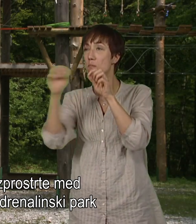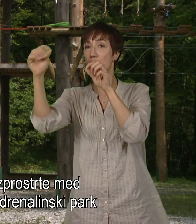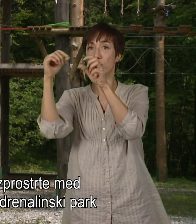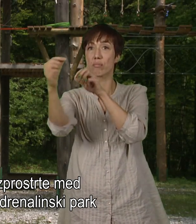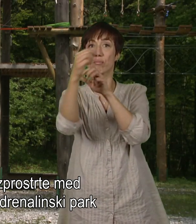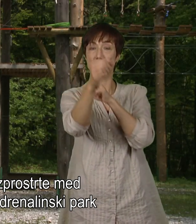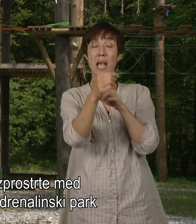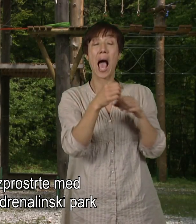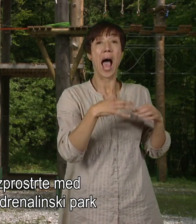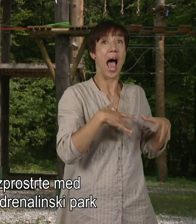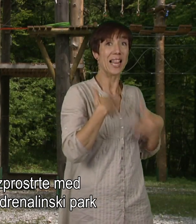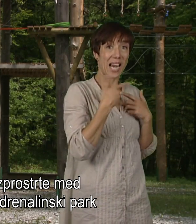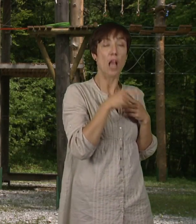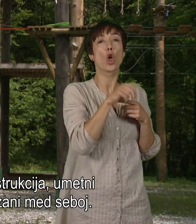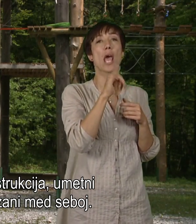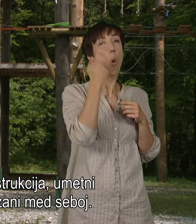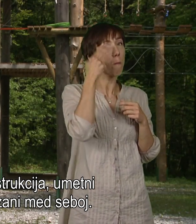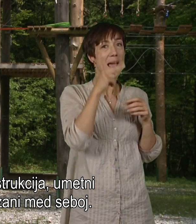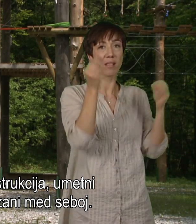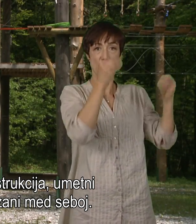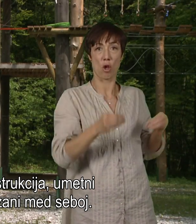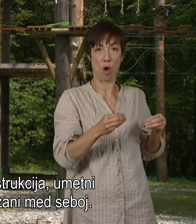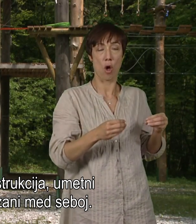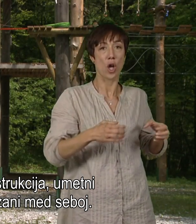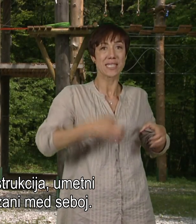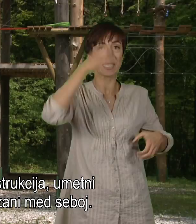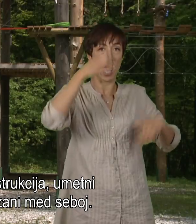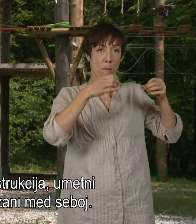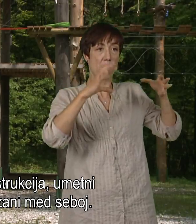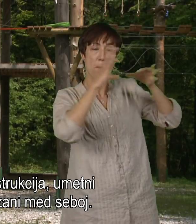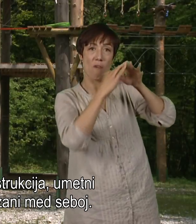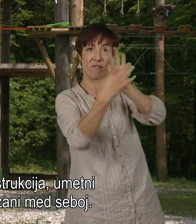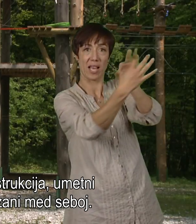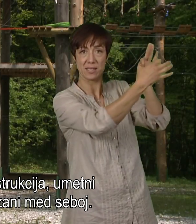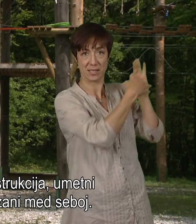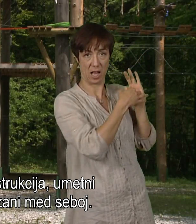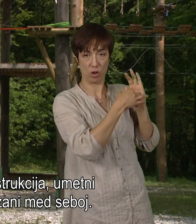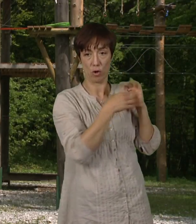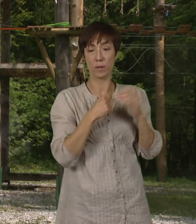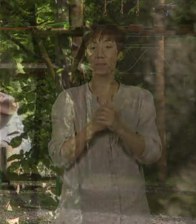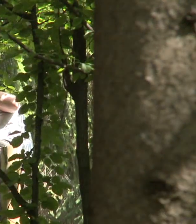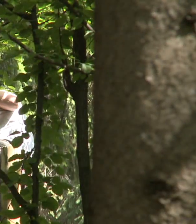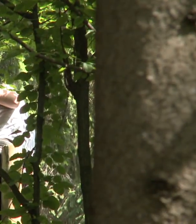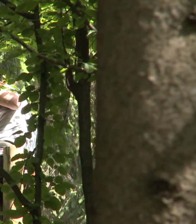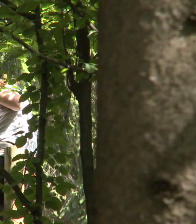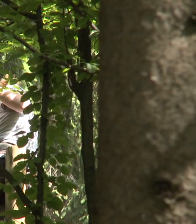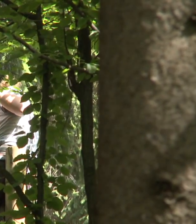gozdu. Adrenalinski park pa je umetna konstrukcija, umetni stebri, ki so povezani med seboj.